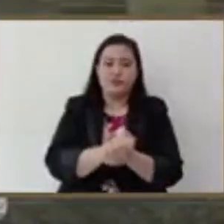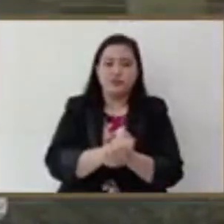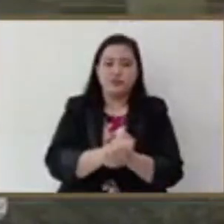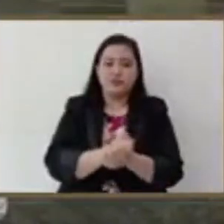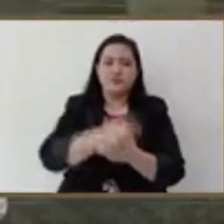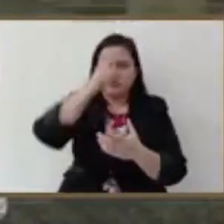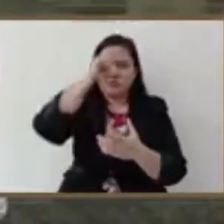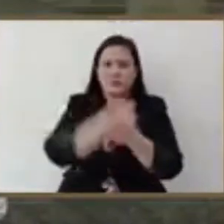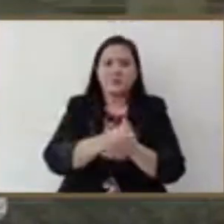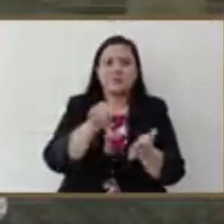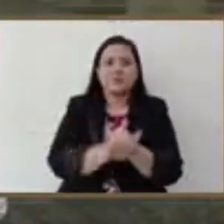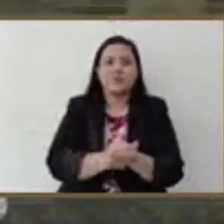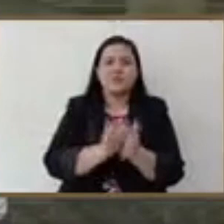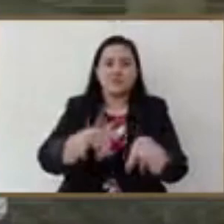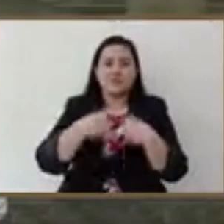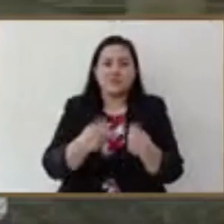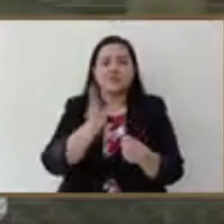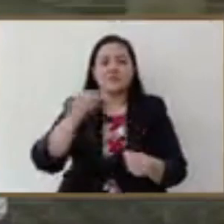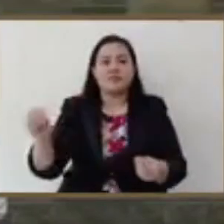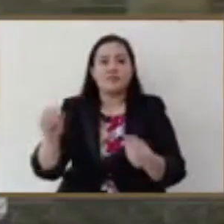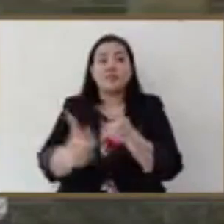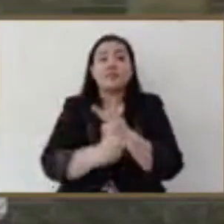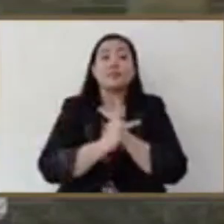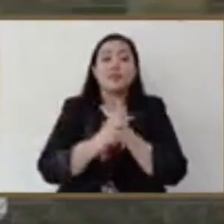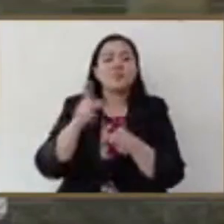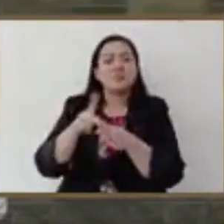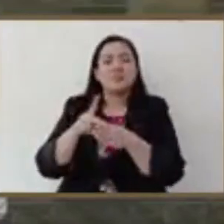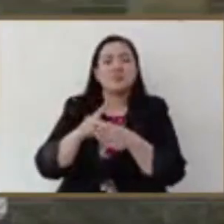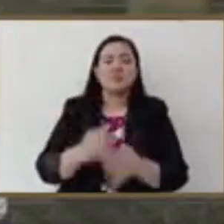ng mabuti. Hindi po lahat ganyan, kapatid.